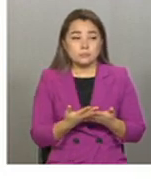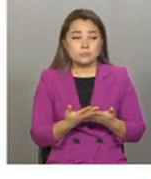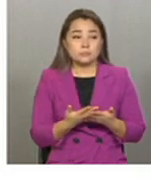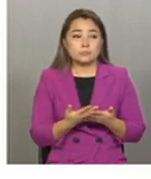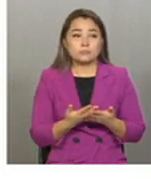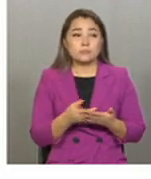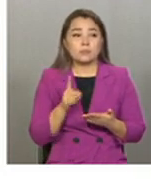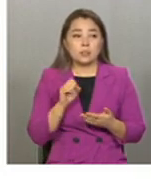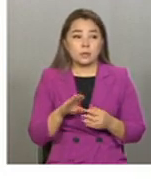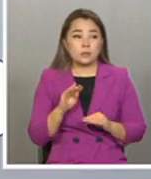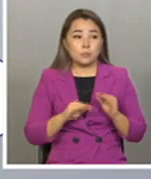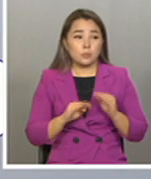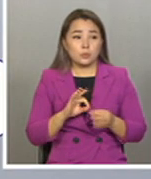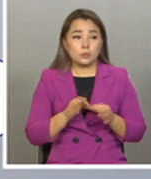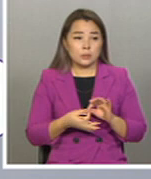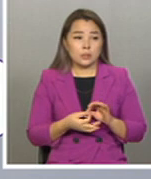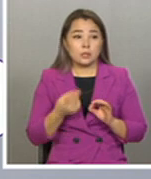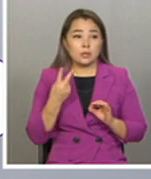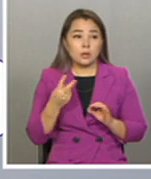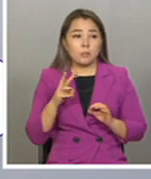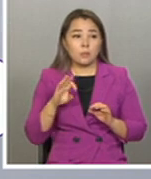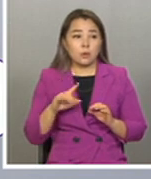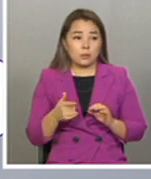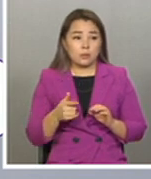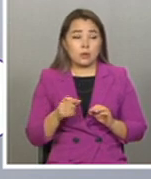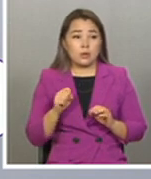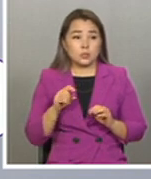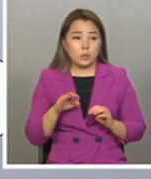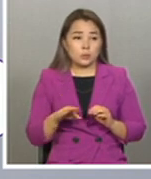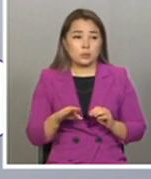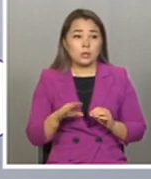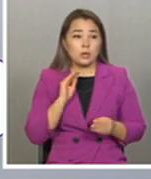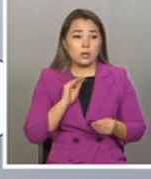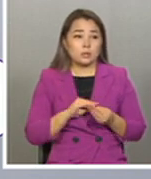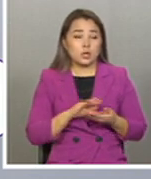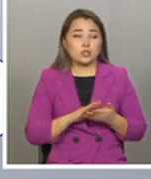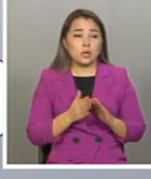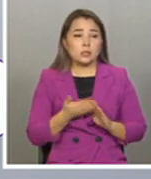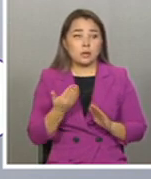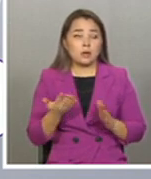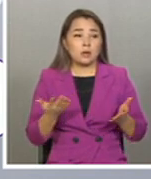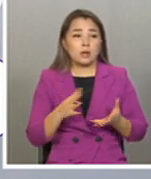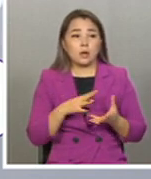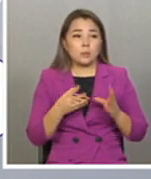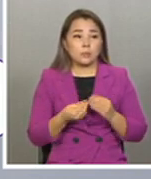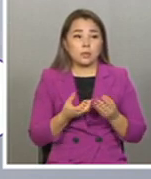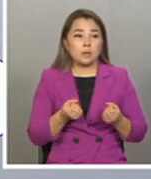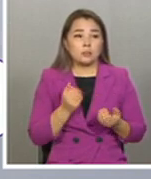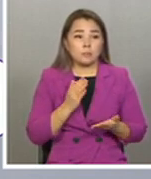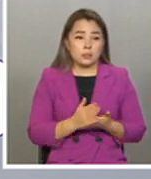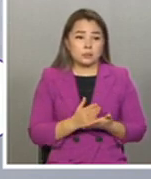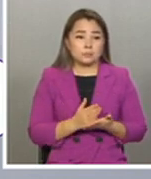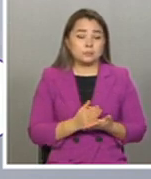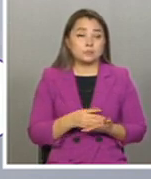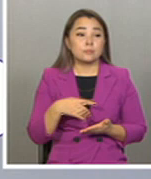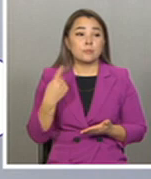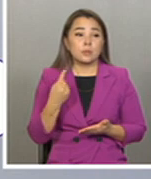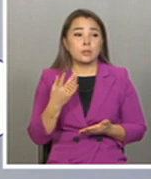зат мөлшері 2 моль азот қалыпты жағдайда қандай көлем алады? Бірінші